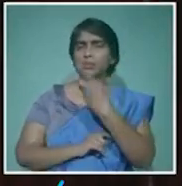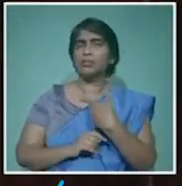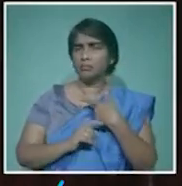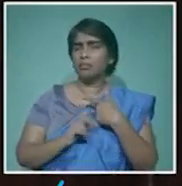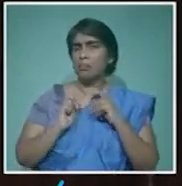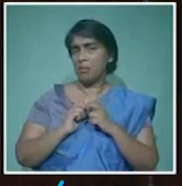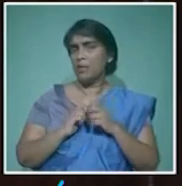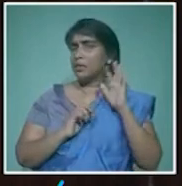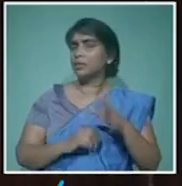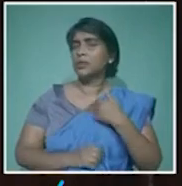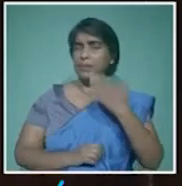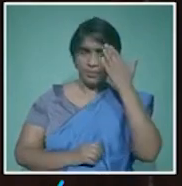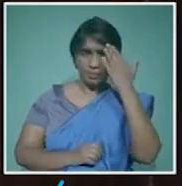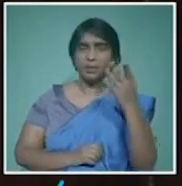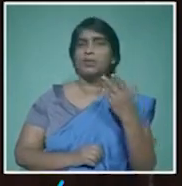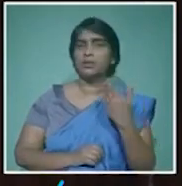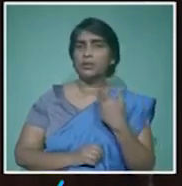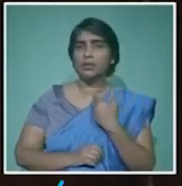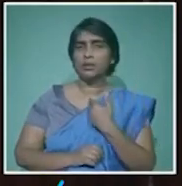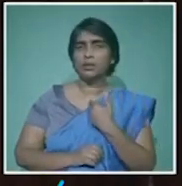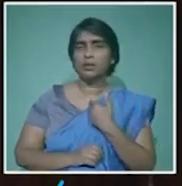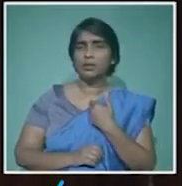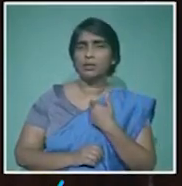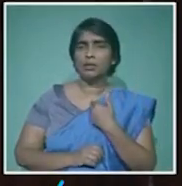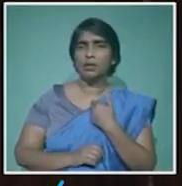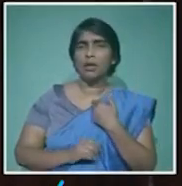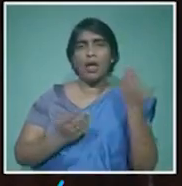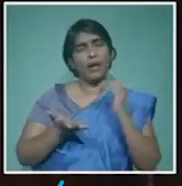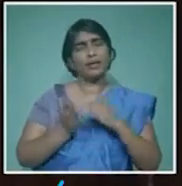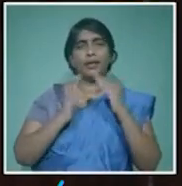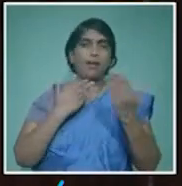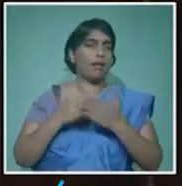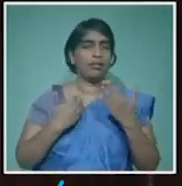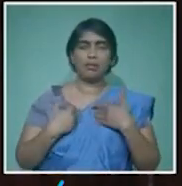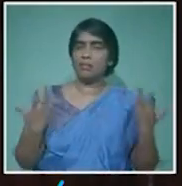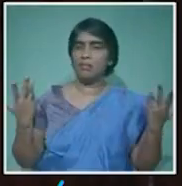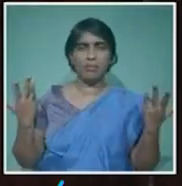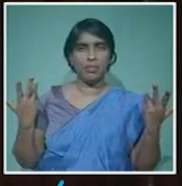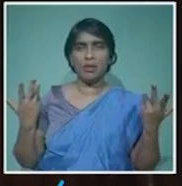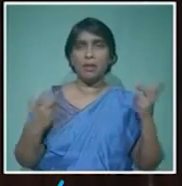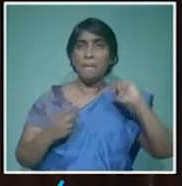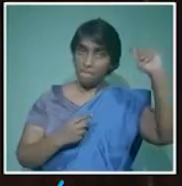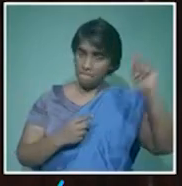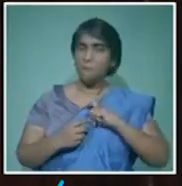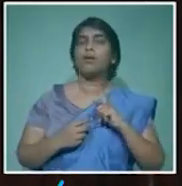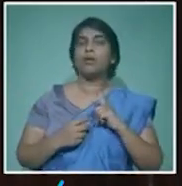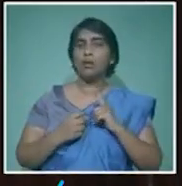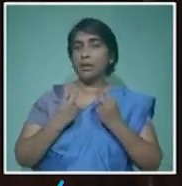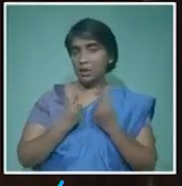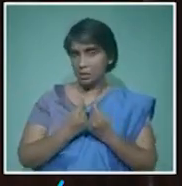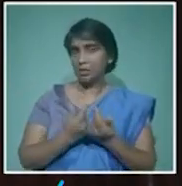වරප්‍රසාද පිටවන් ප්‍රශ්නයක් කරුණා කරලා මට නම් නියෝජ්‍ය කතානායකතුමනි අහපව් ගයක් හදාගන්න විදියක් නැහැ. මේ වන්දිය ලබා දෙන වැඩ පිළිවෙල